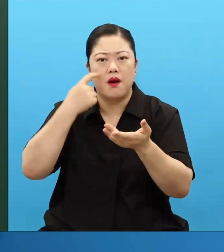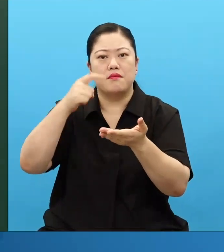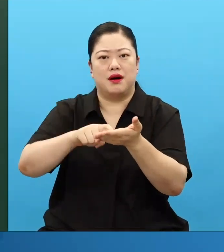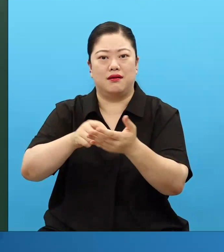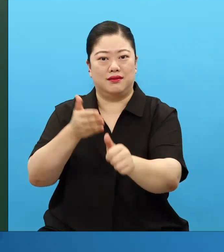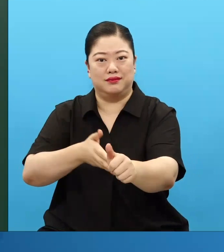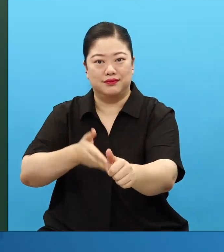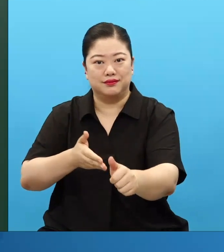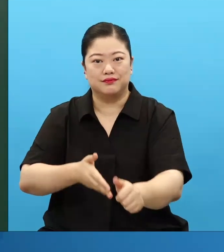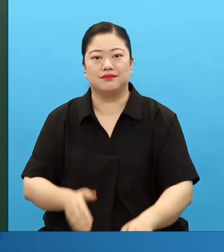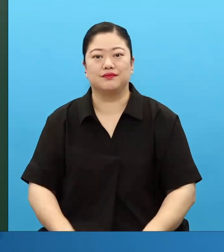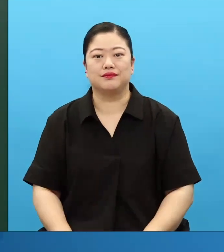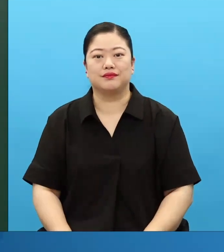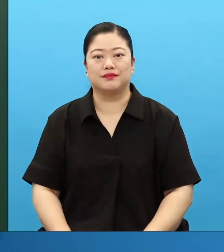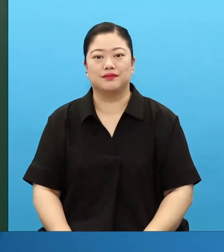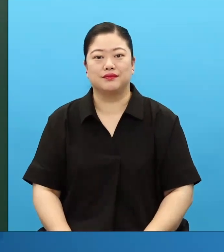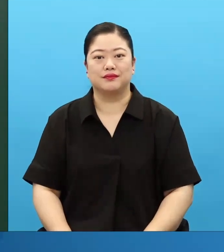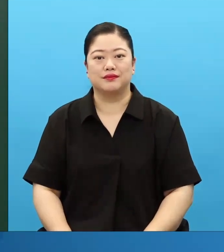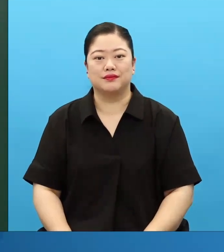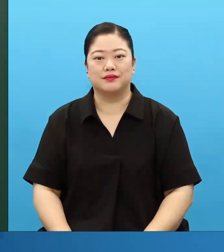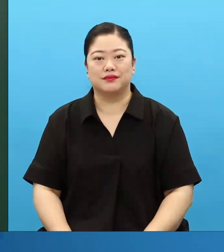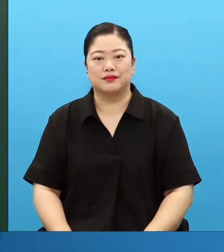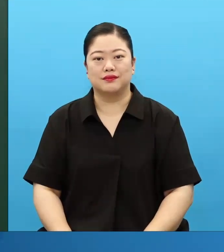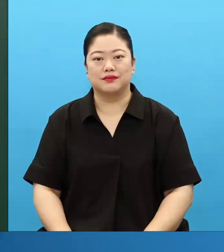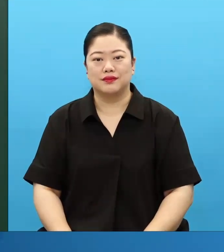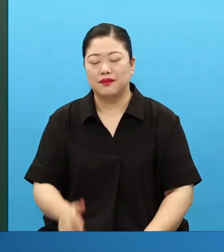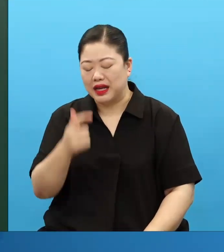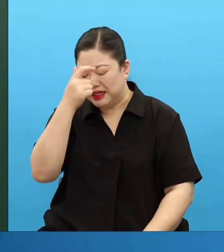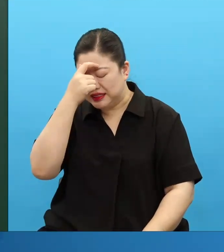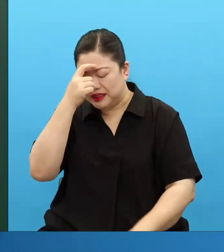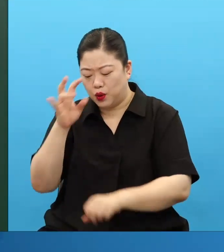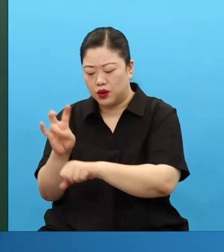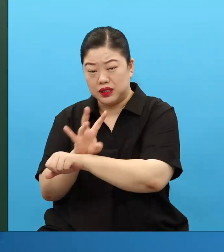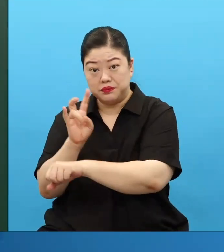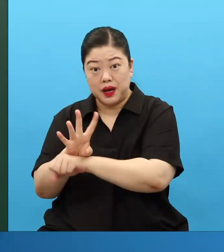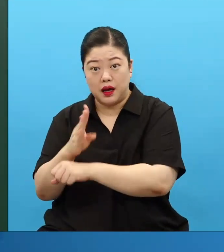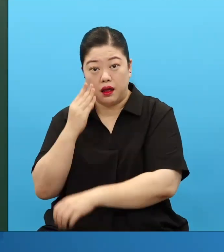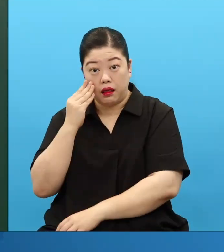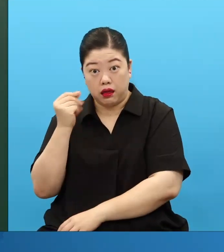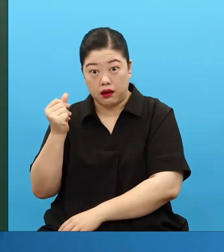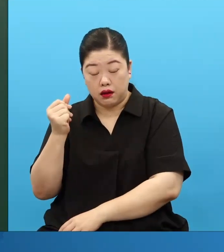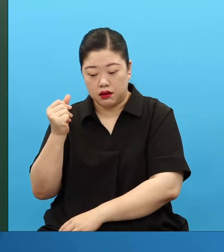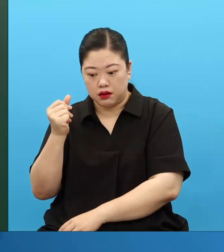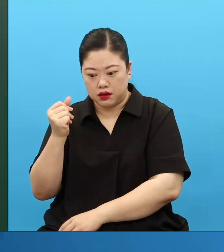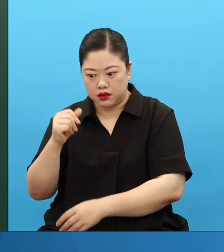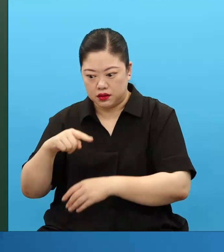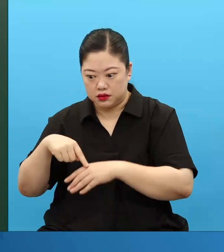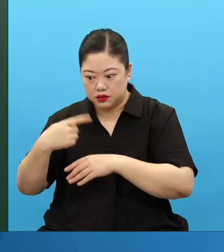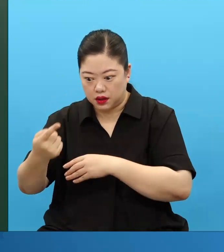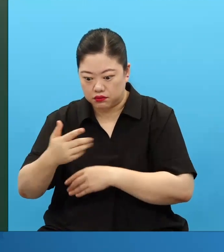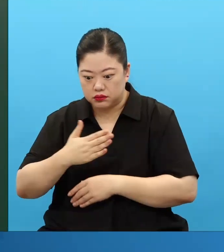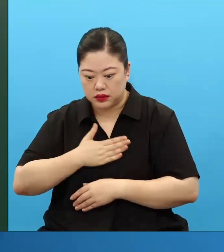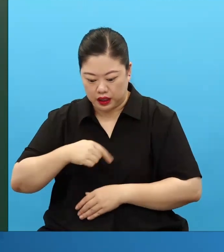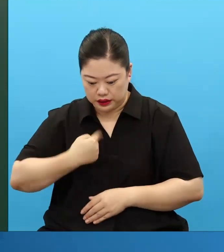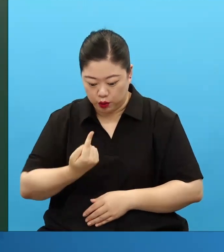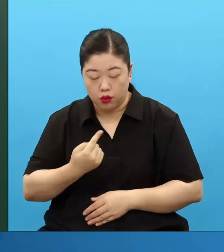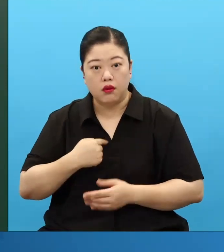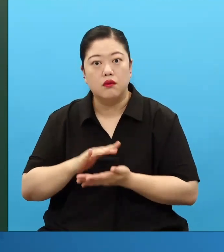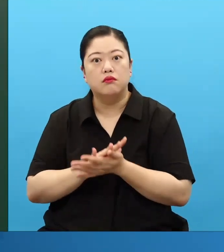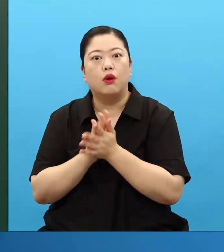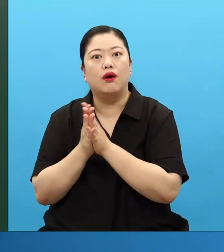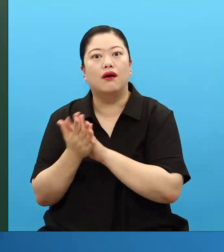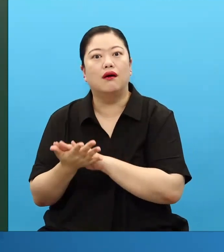몰라도 실제 이 언약 놓고 기도하고 있으면 이런 일이 벌어져요. In one sense, even if you don't know this, if you just hold to the covenant and pray, those works